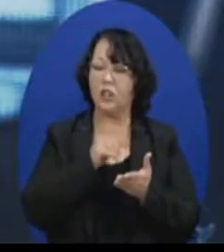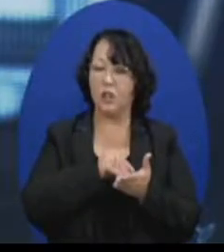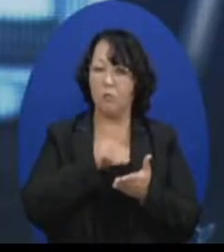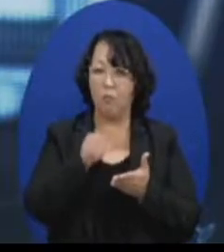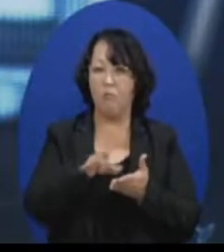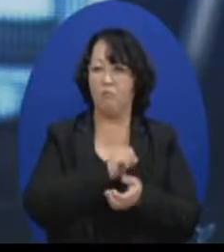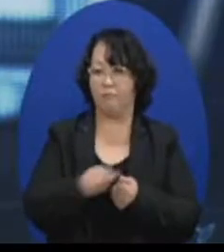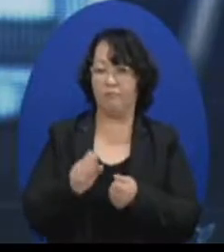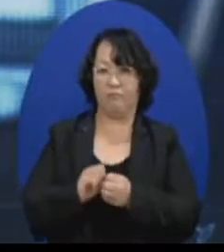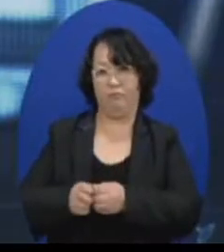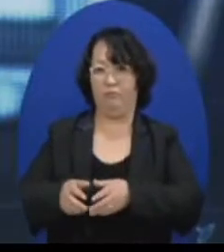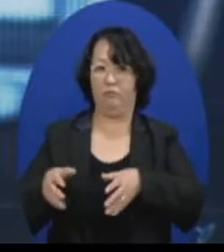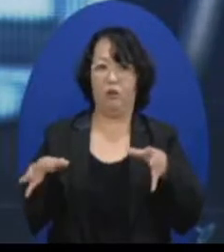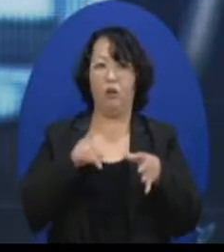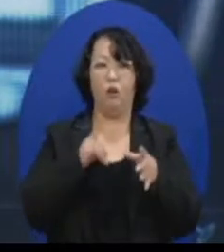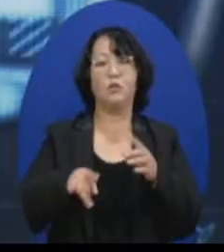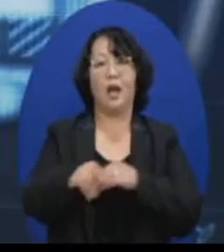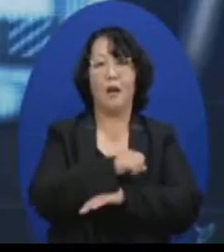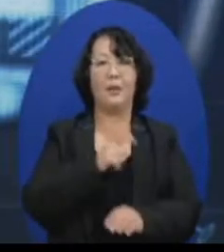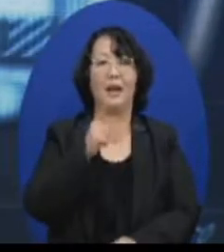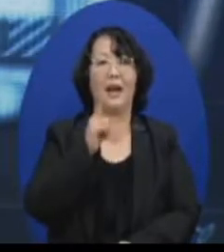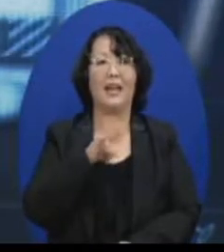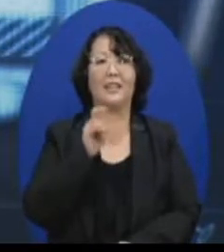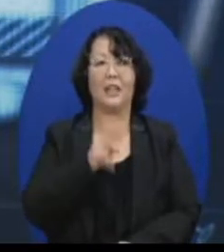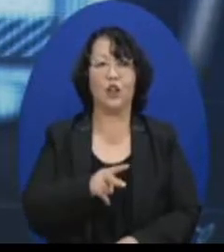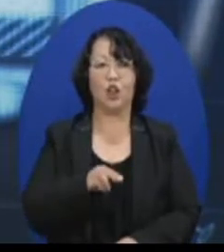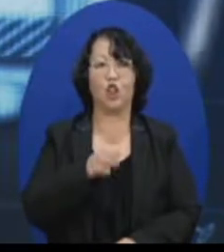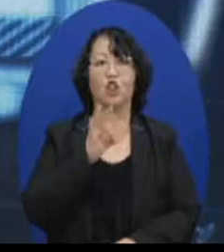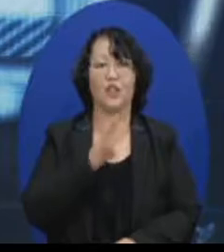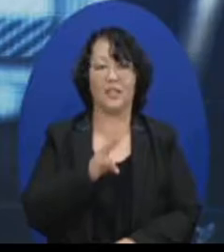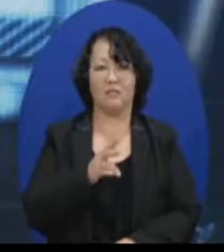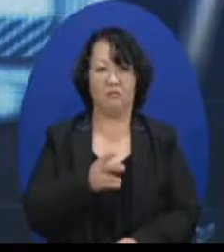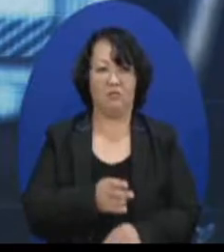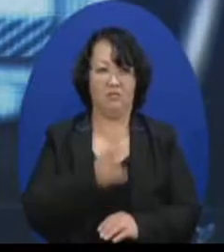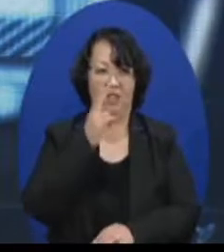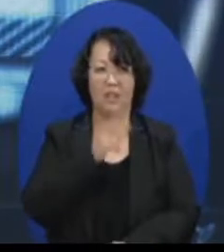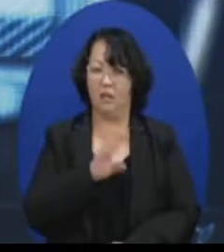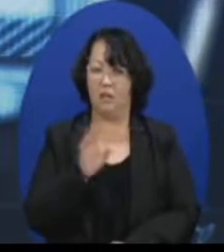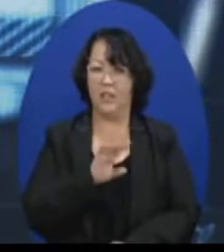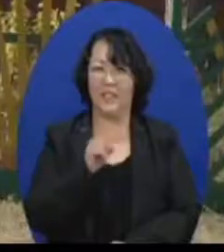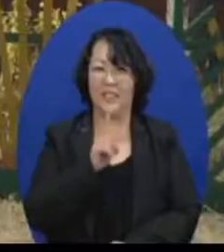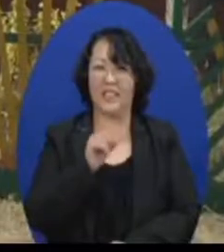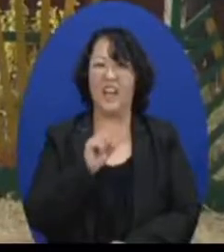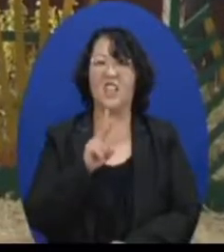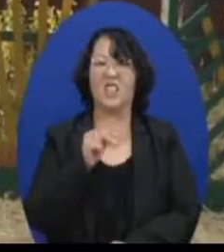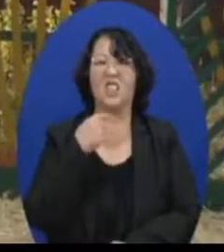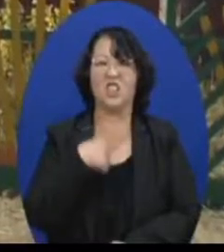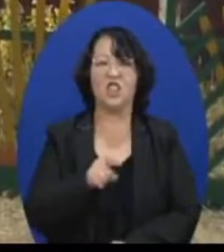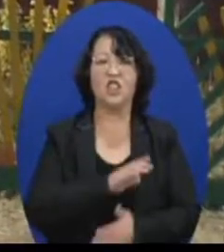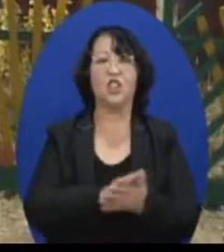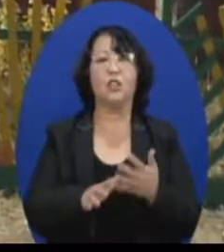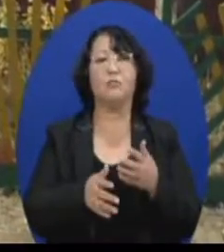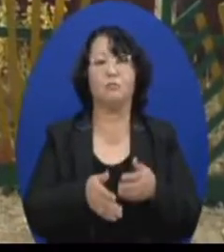барьж байгуулжээ. Мөн Хөсгөл аймгийн хатгал тосхон захирагчийн шин байртай болсон байна.